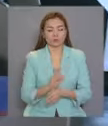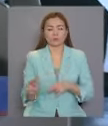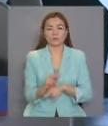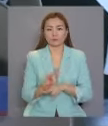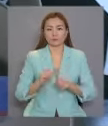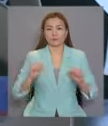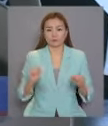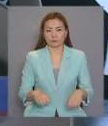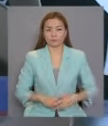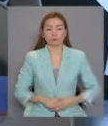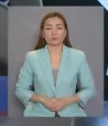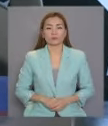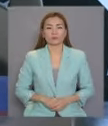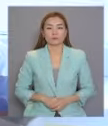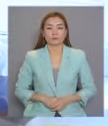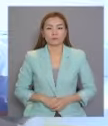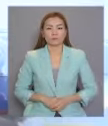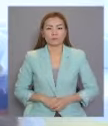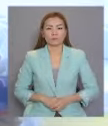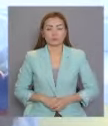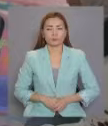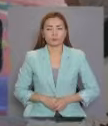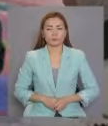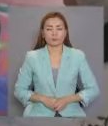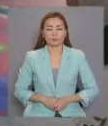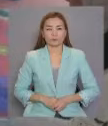алуға мүмкіндік жасалған.